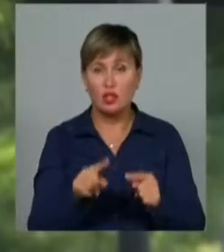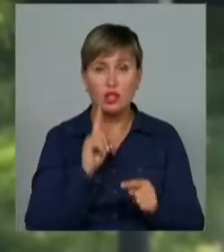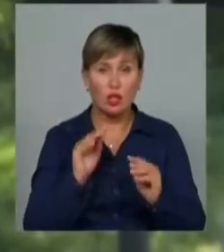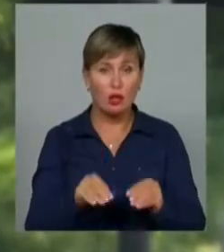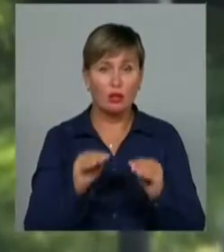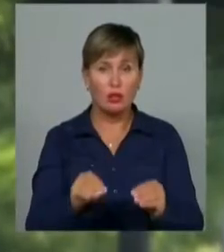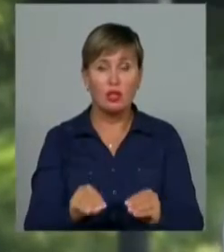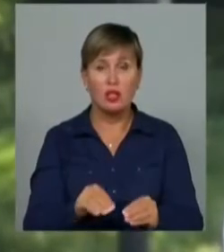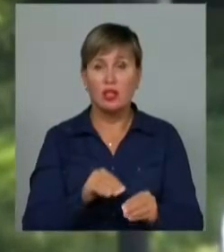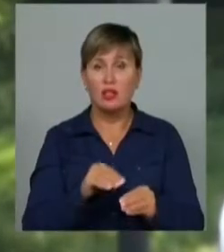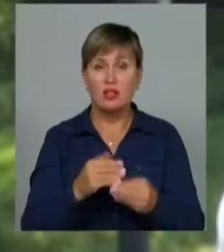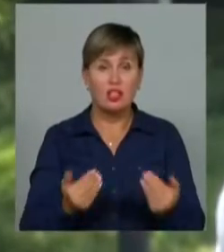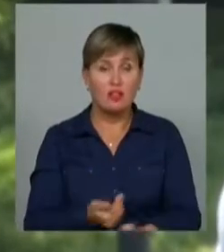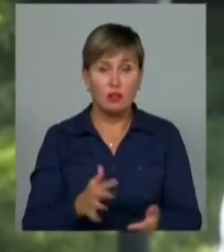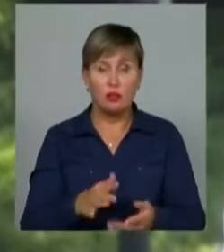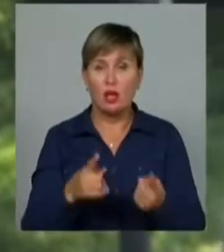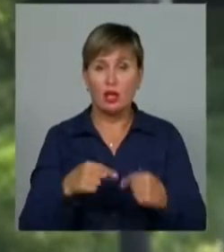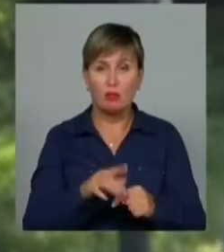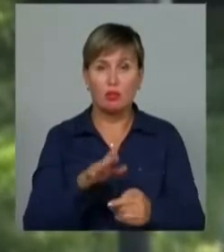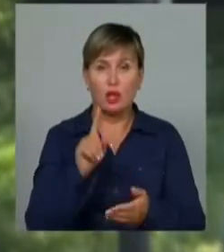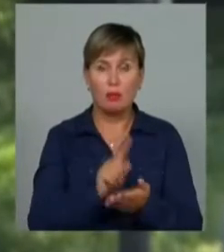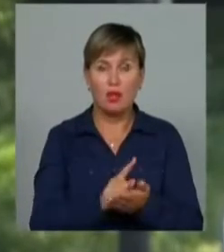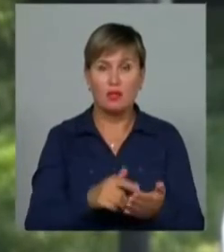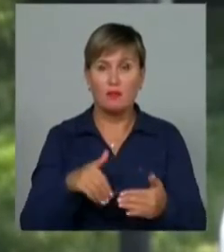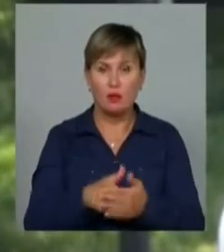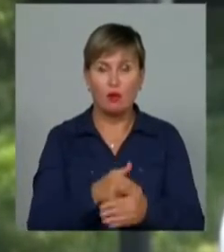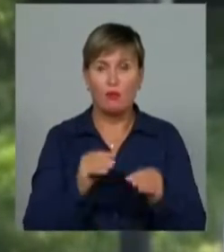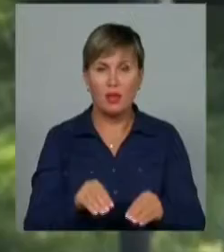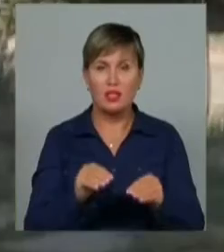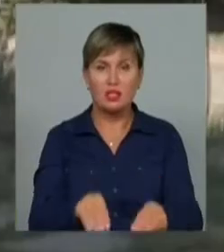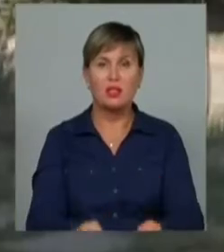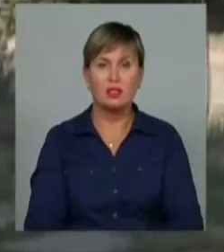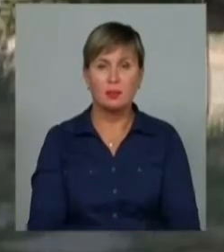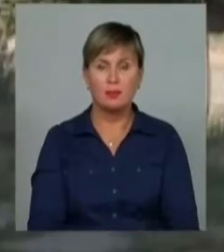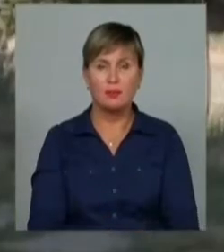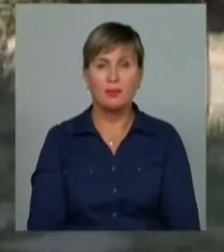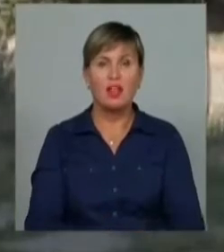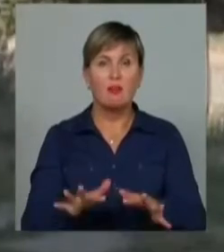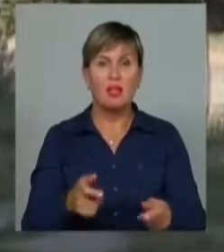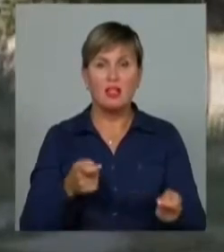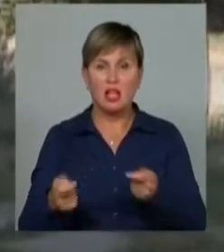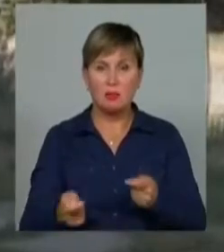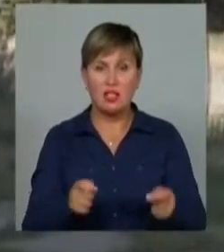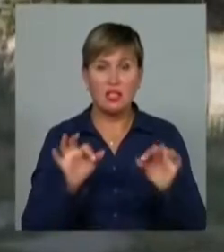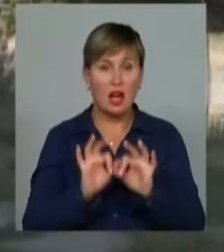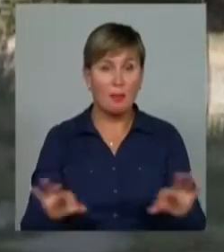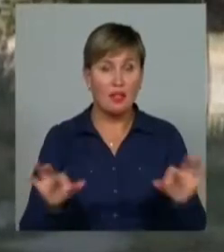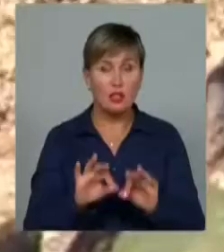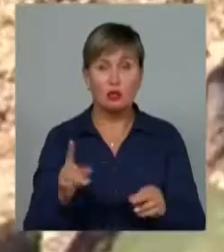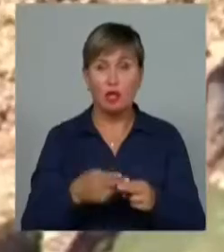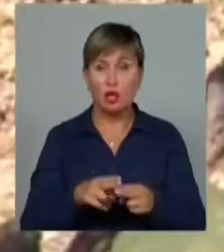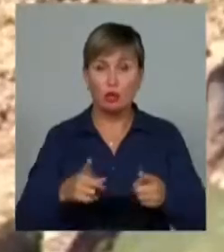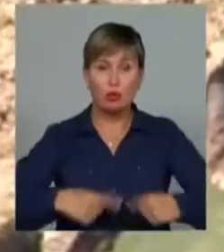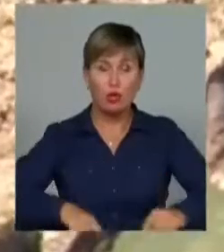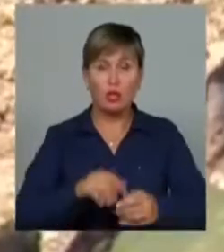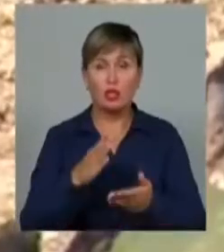зеленые насаждения не выживут, то подрядчик будет обязан вновь посадить саженцы. А вот в местной администрации объяснили, что данный